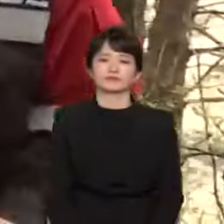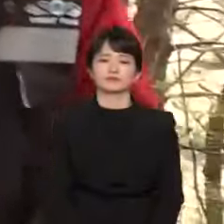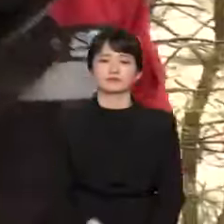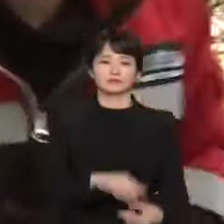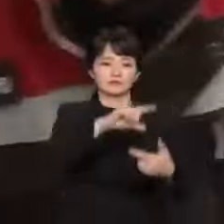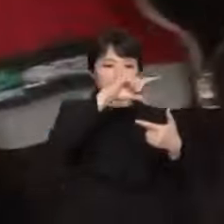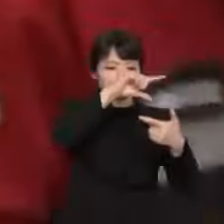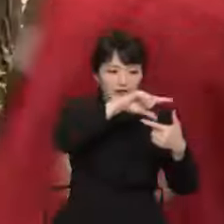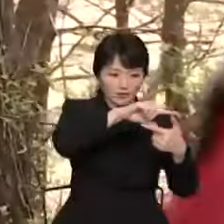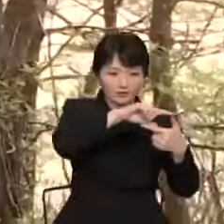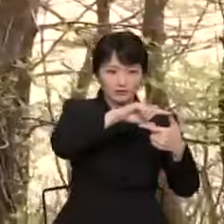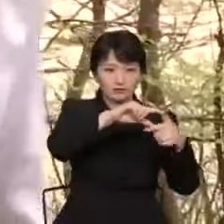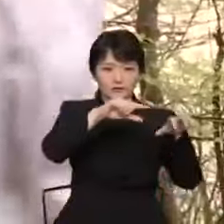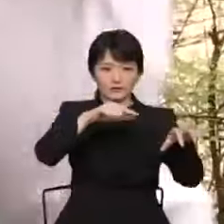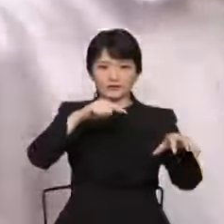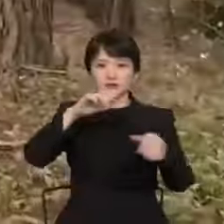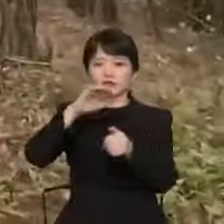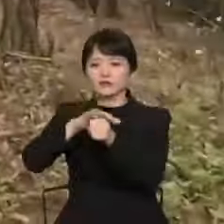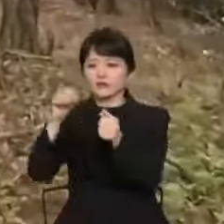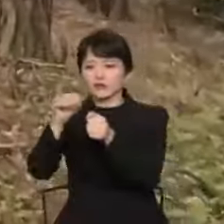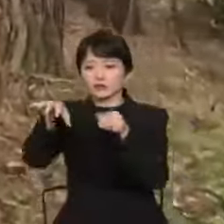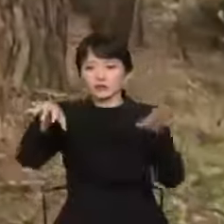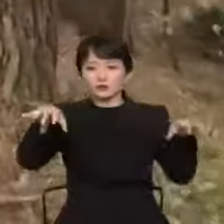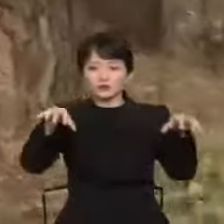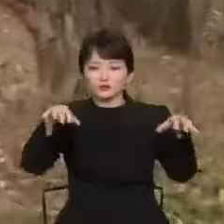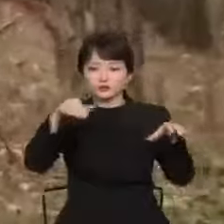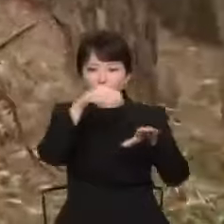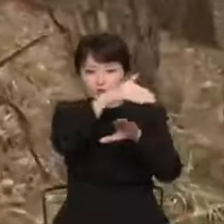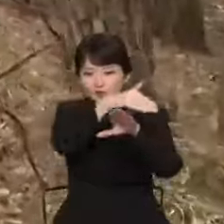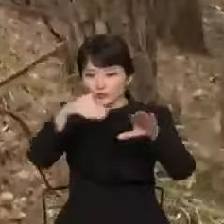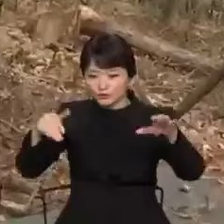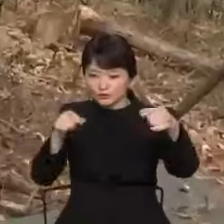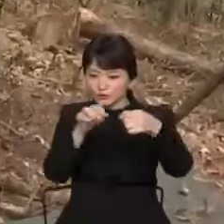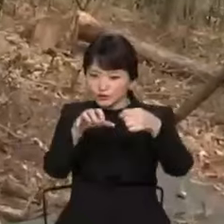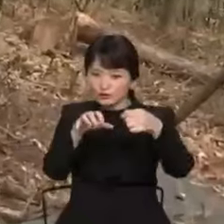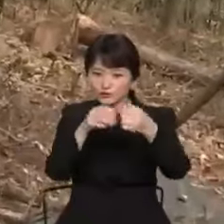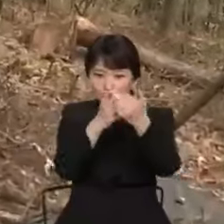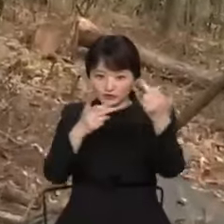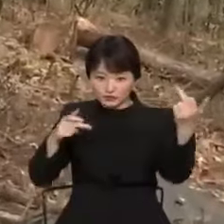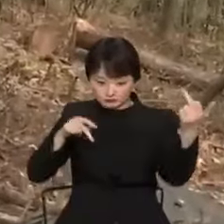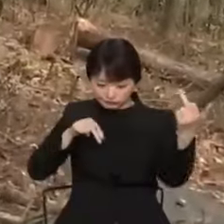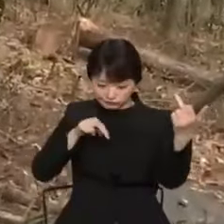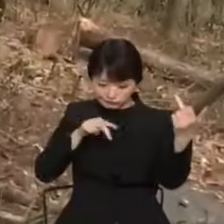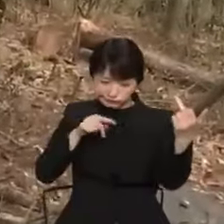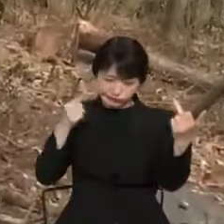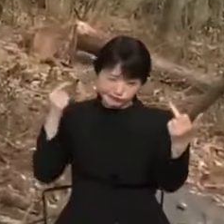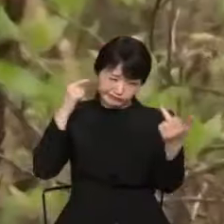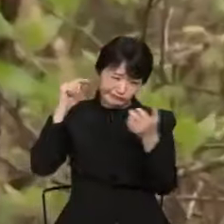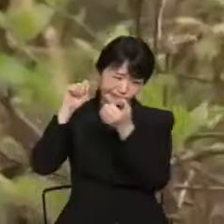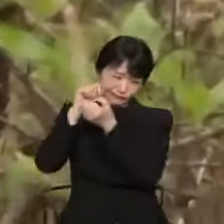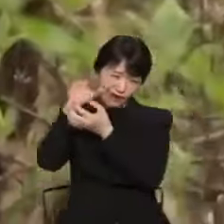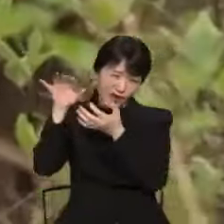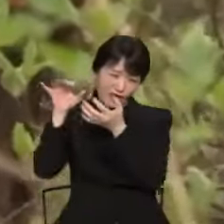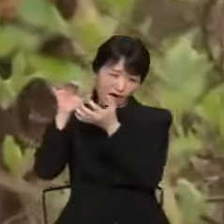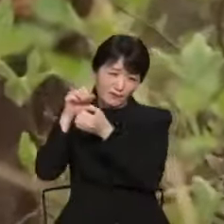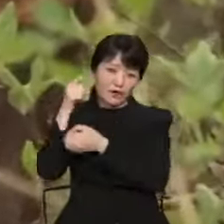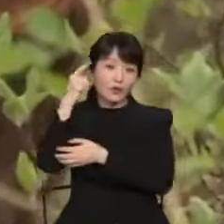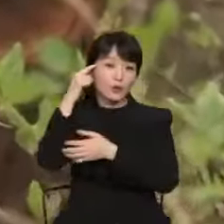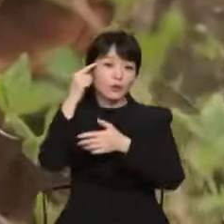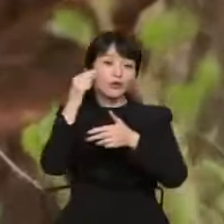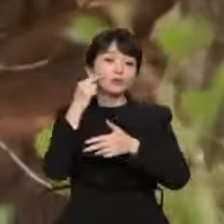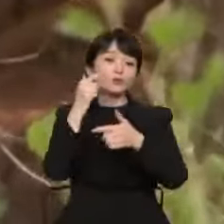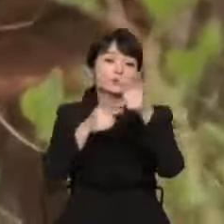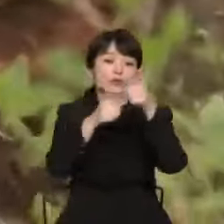경남과 경북의 경계 지점. 좁은 산길을 올라가자 전기톱 소리가 요란합니다. 재선충이 덮쳐 말라 죽은